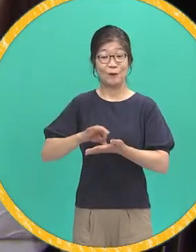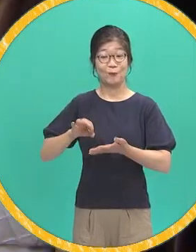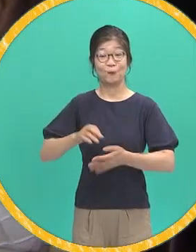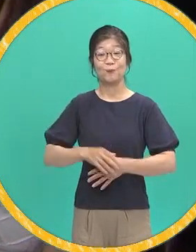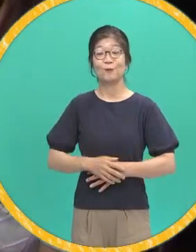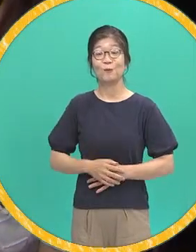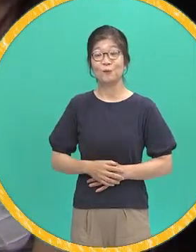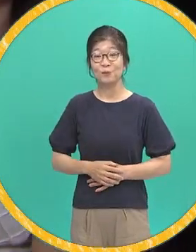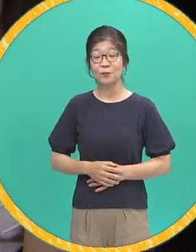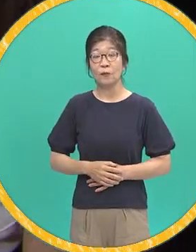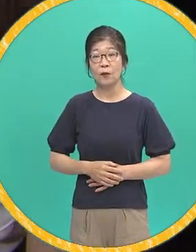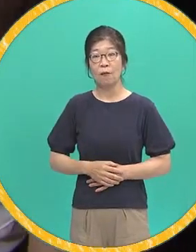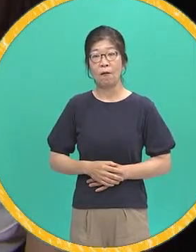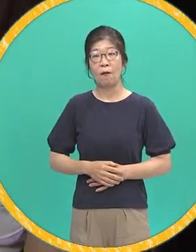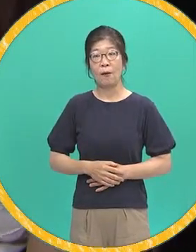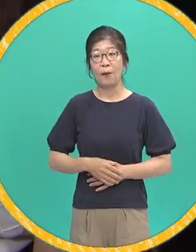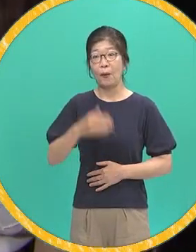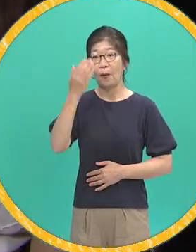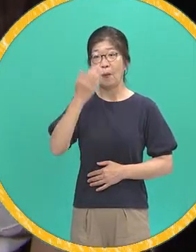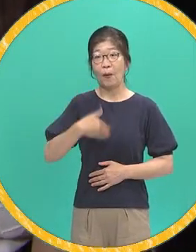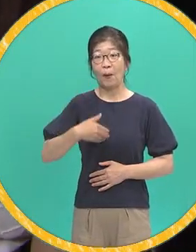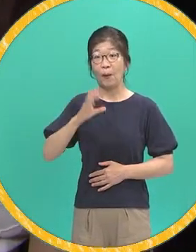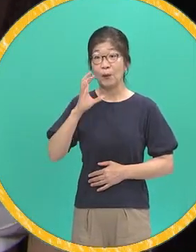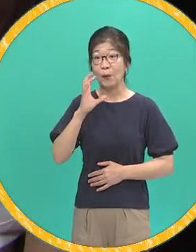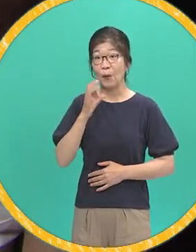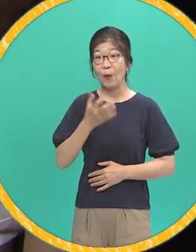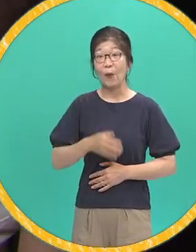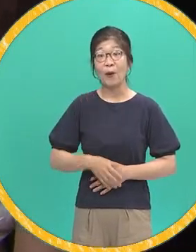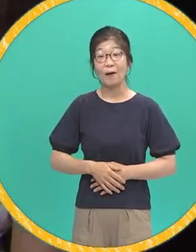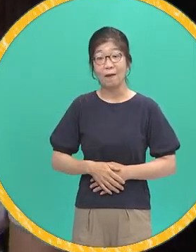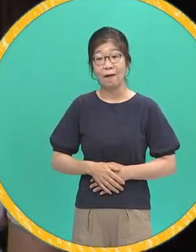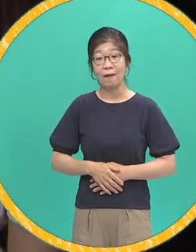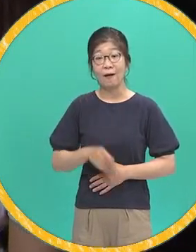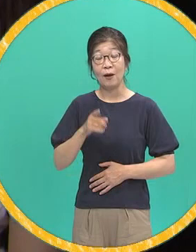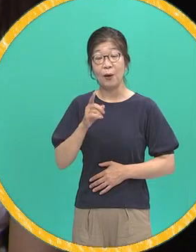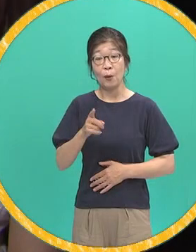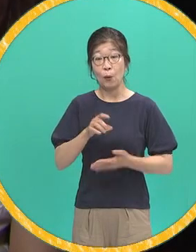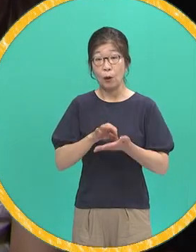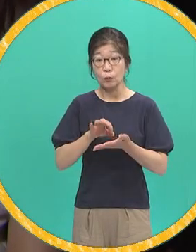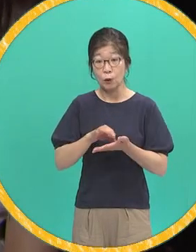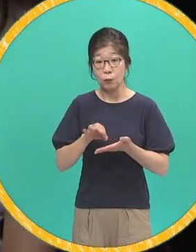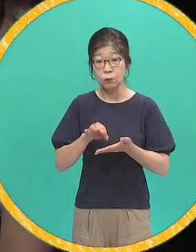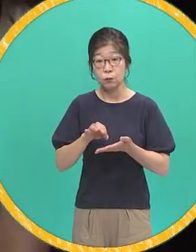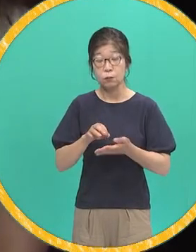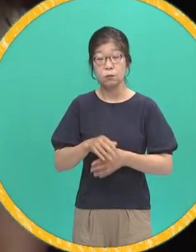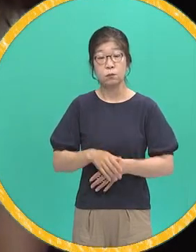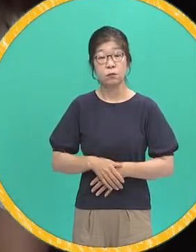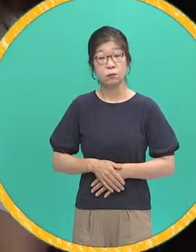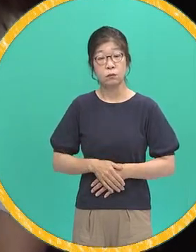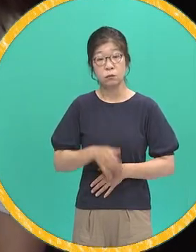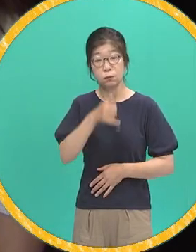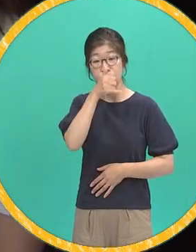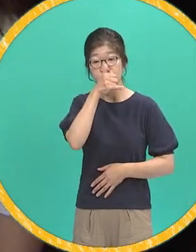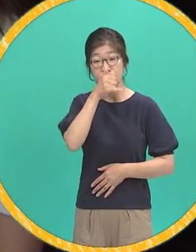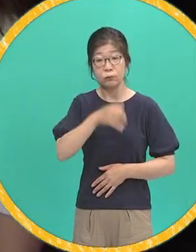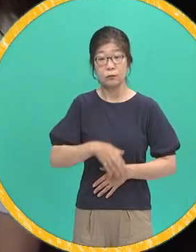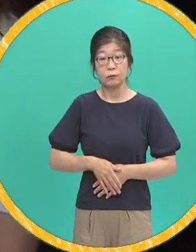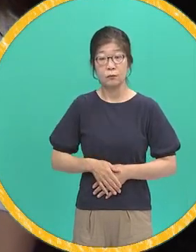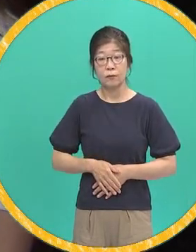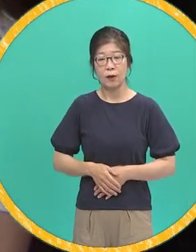にすごい使うんですよこれこれで指揮されるんですかこれで実際あの